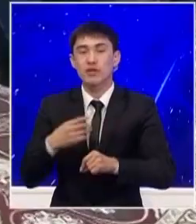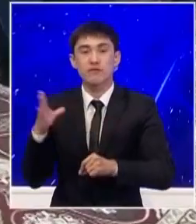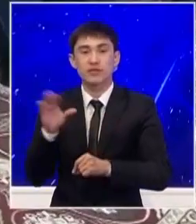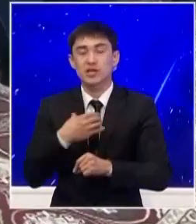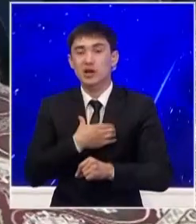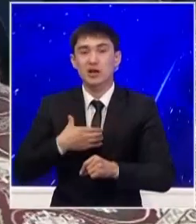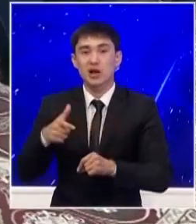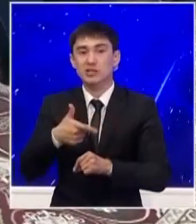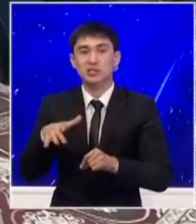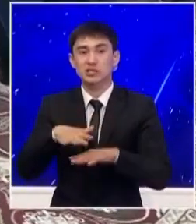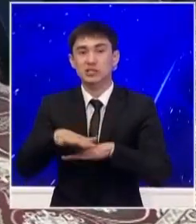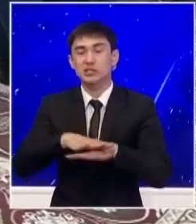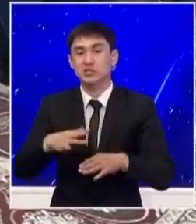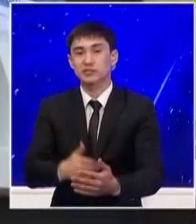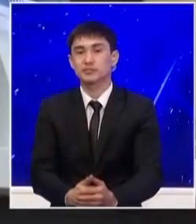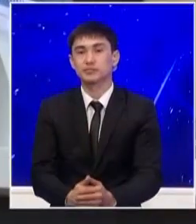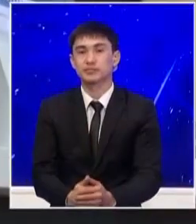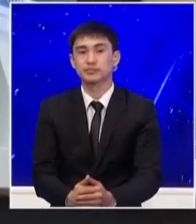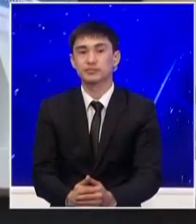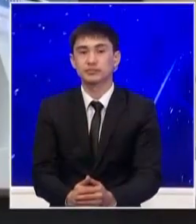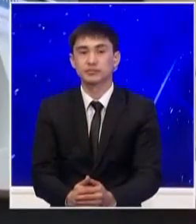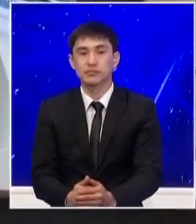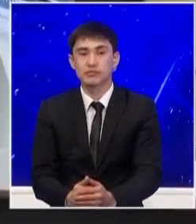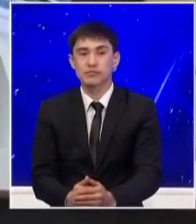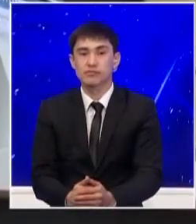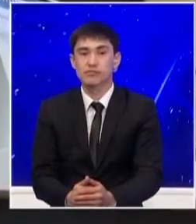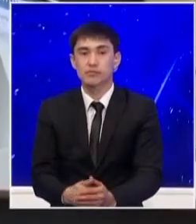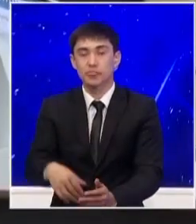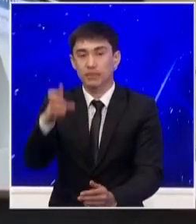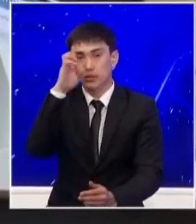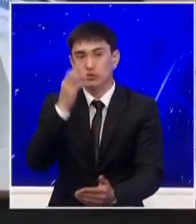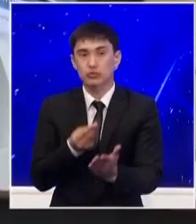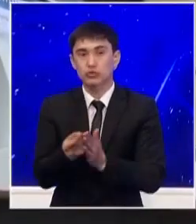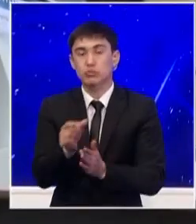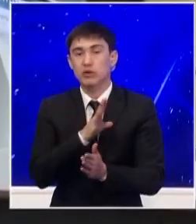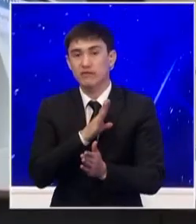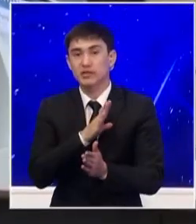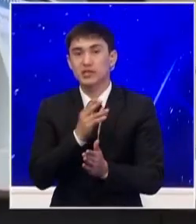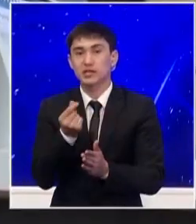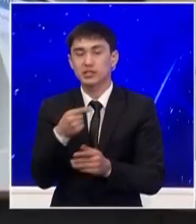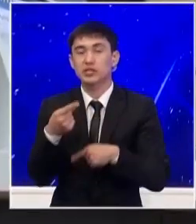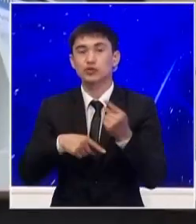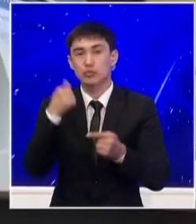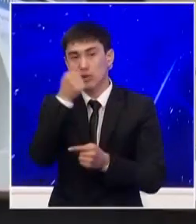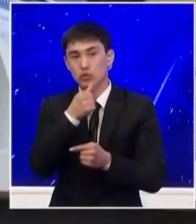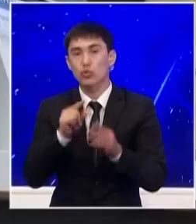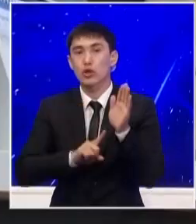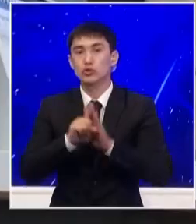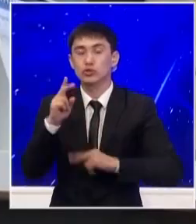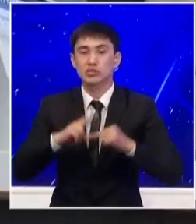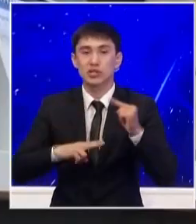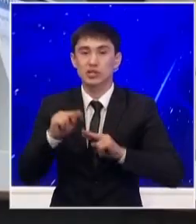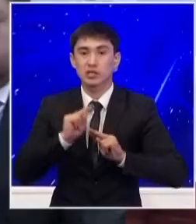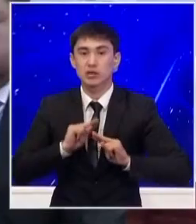не только его, но и всех сельчан. Из государственного бюджета были выделены деньги, и в следующем году начнутся